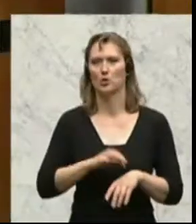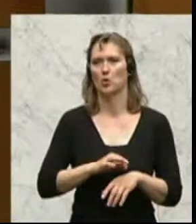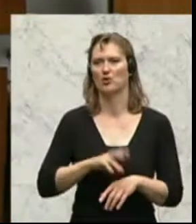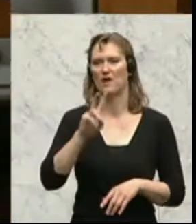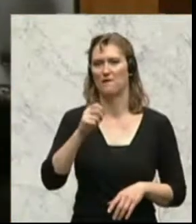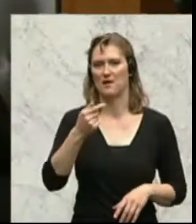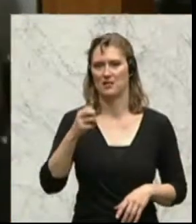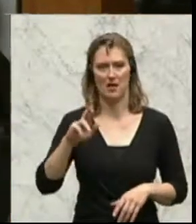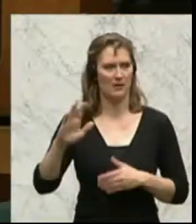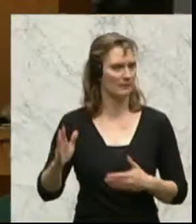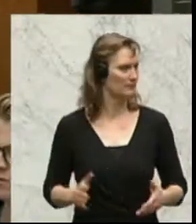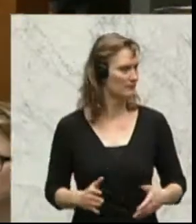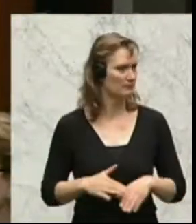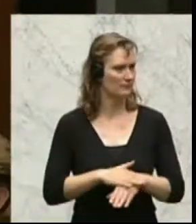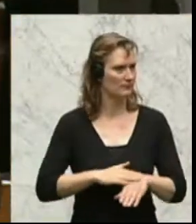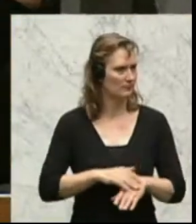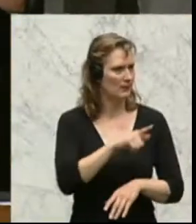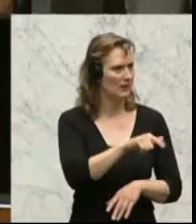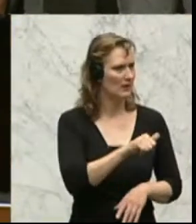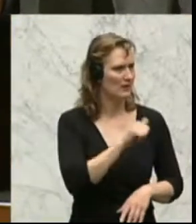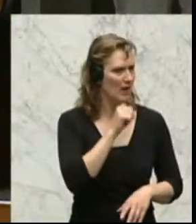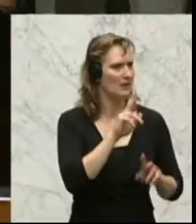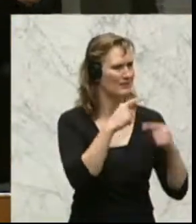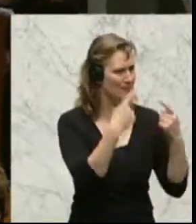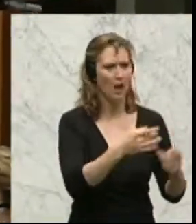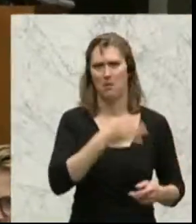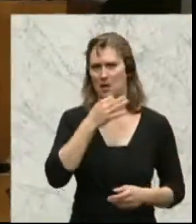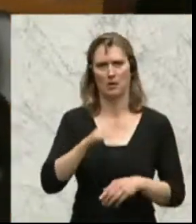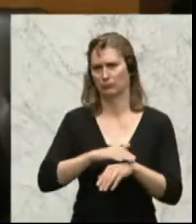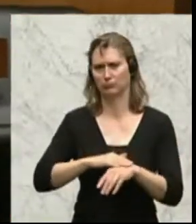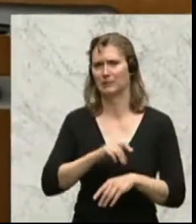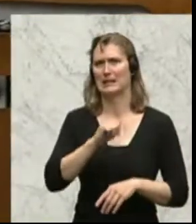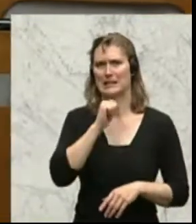Nein, Entschuldigung, Sie haben keine Tat, Sie sind am Wort. Ja? 9 Minuten, bitte.